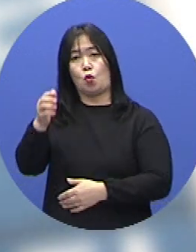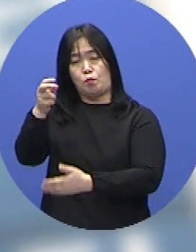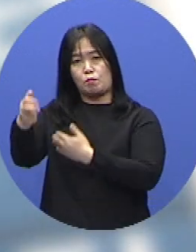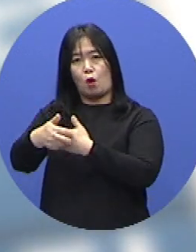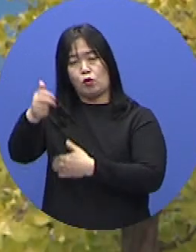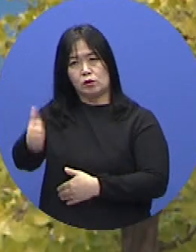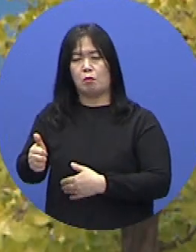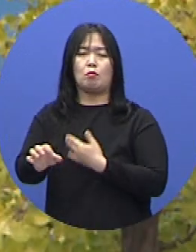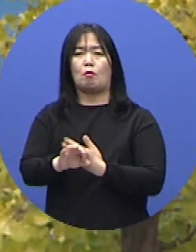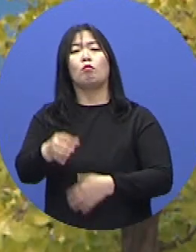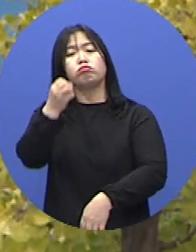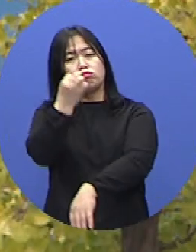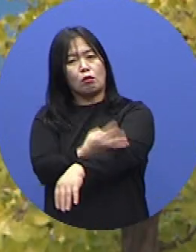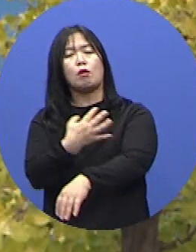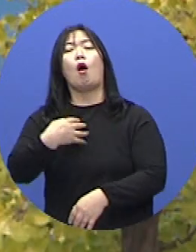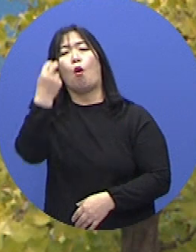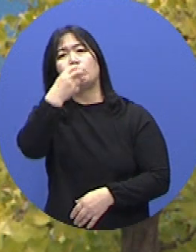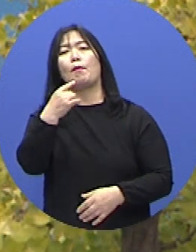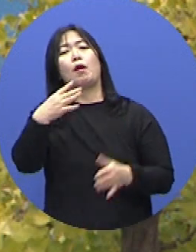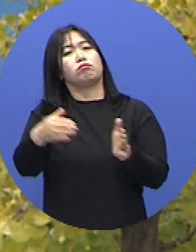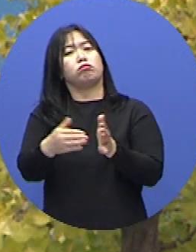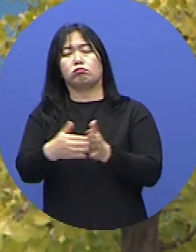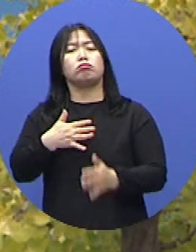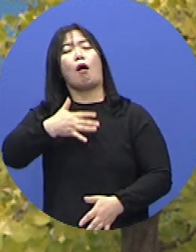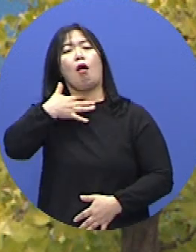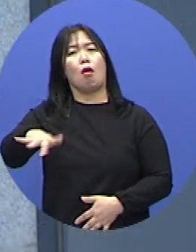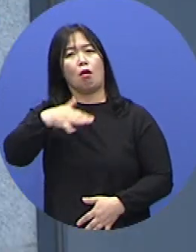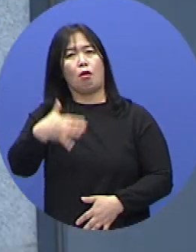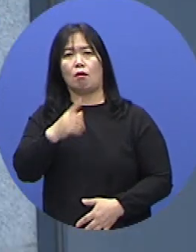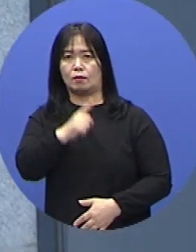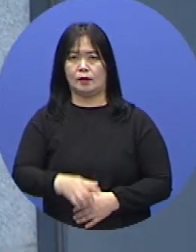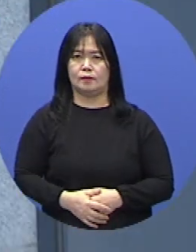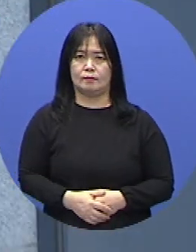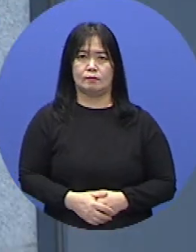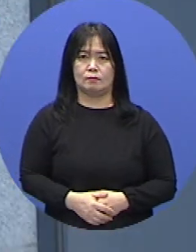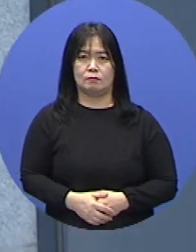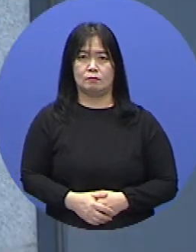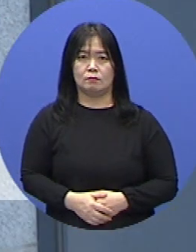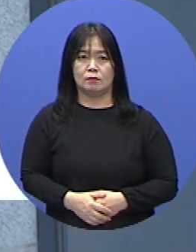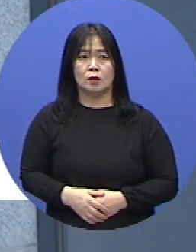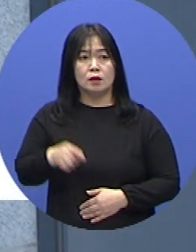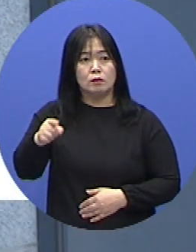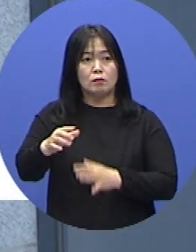원장의 병원은 단순히 검사만 했다며 혐의를 부인하고 있습니다.